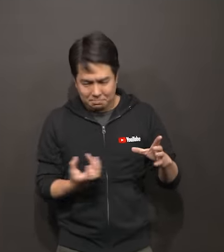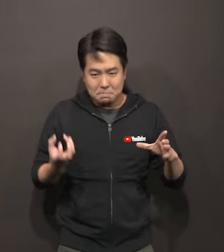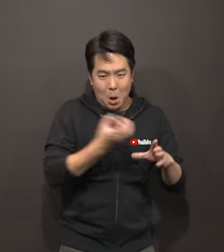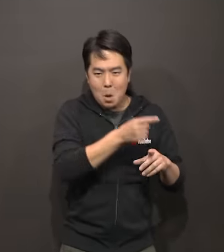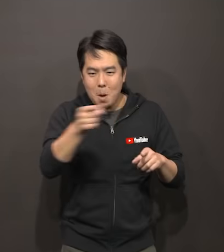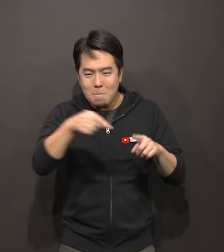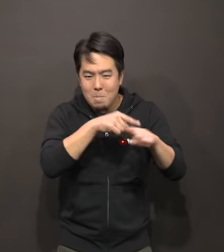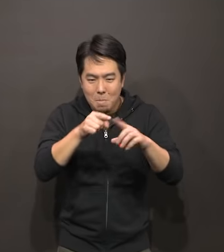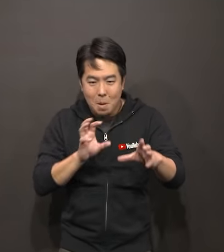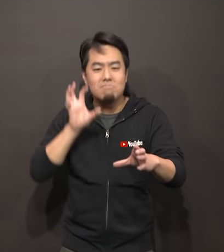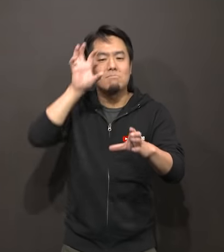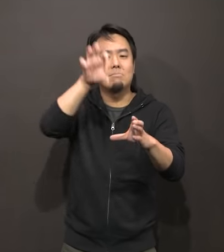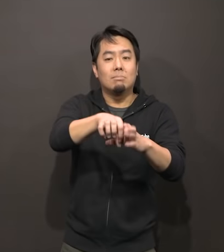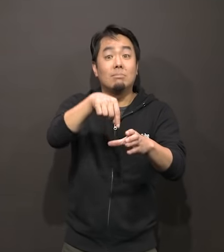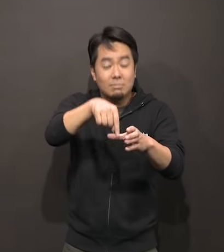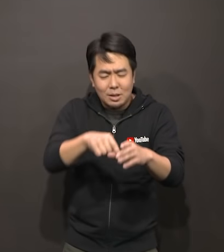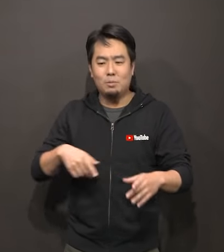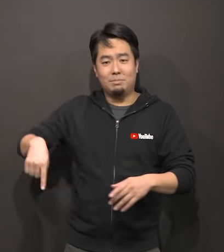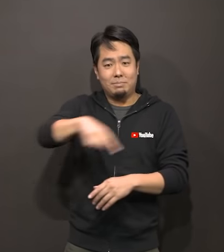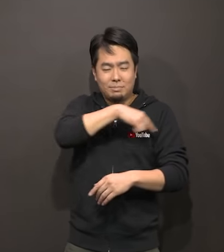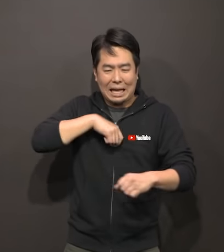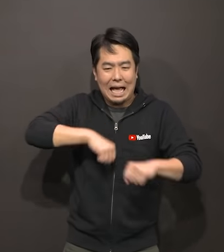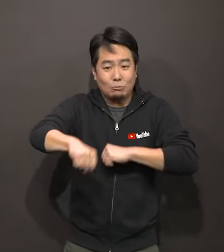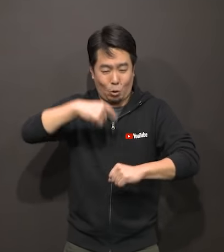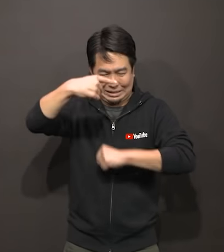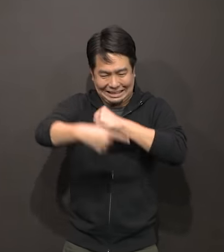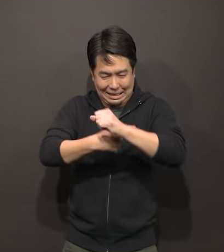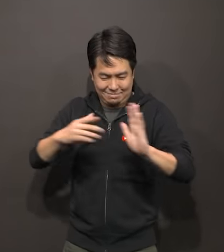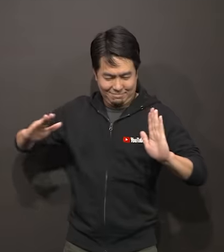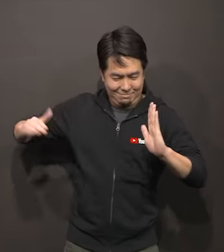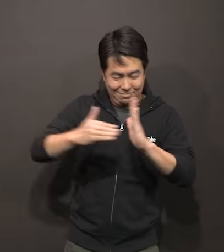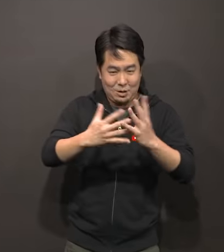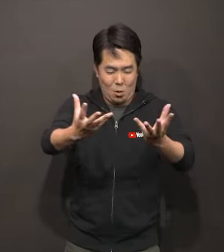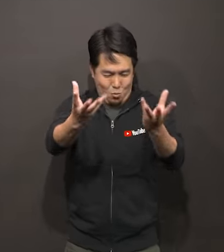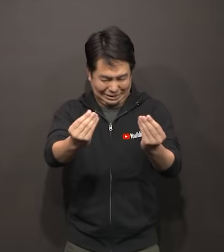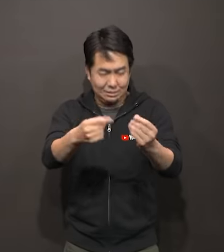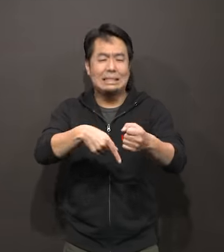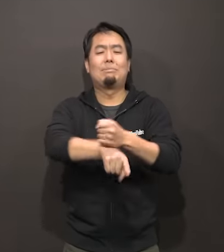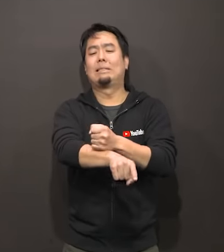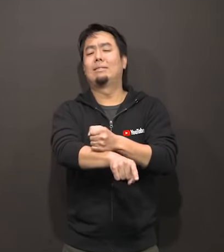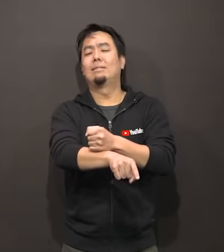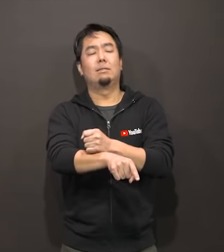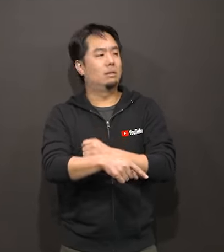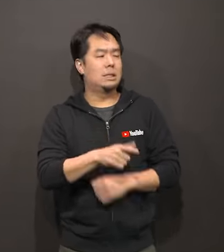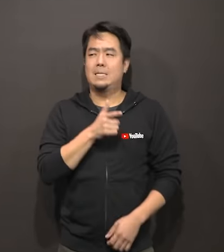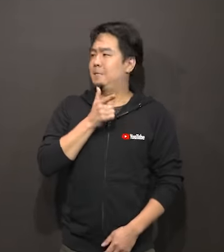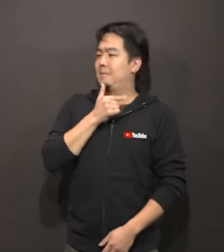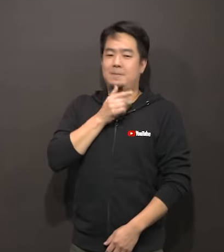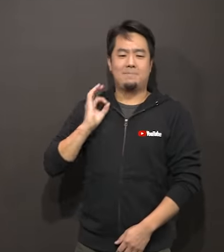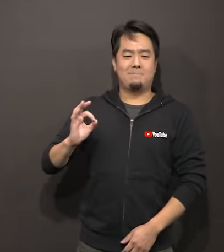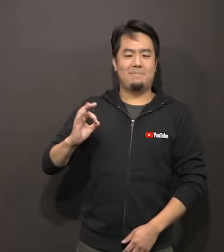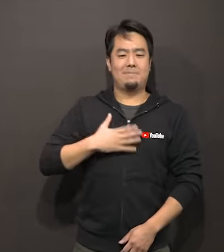마지막으로 5명의 파스에 연결하고 슈트을決め다시피 2021년이 완성됩니다